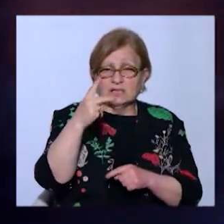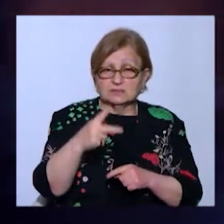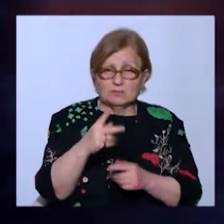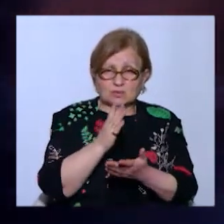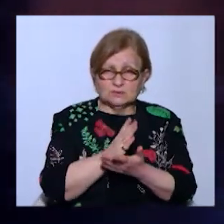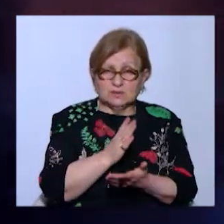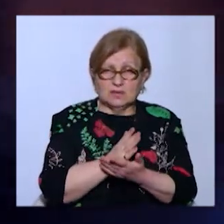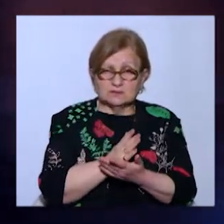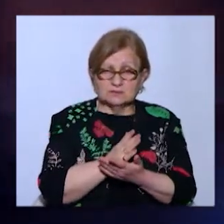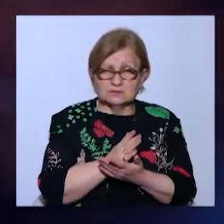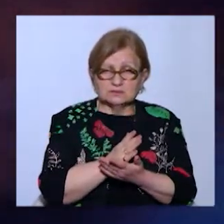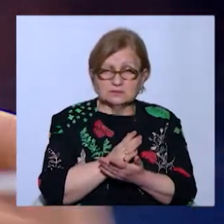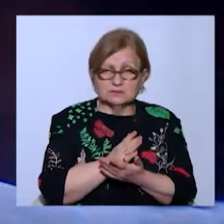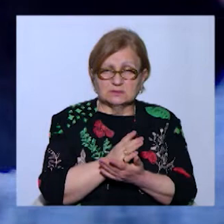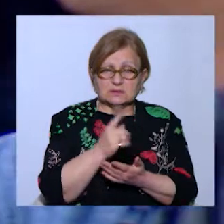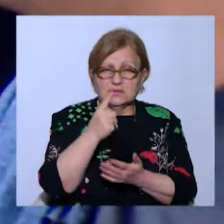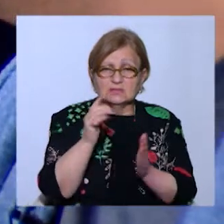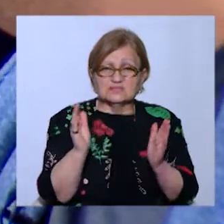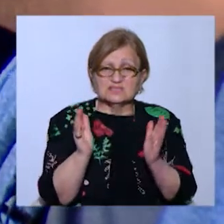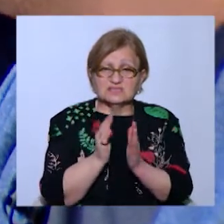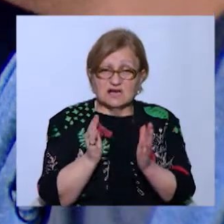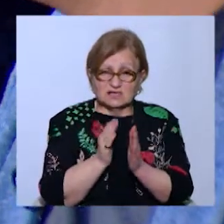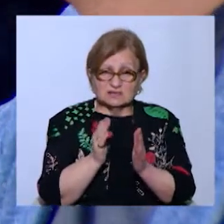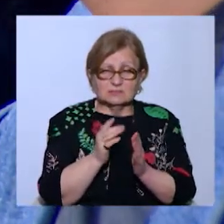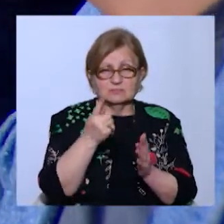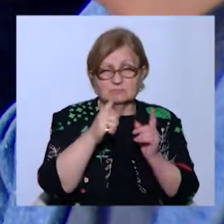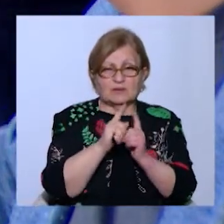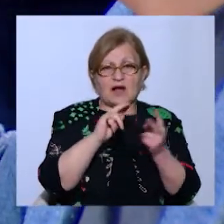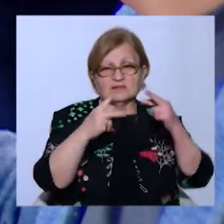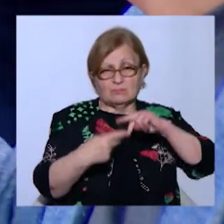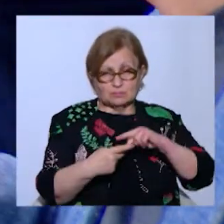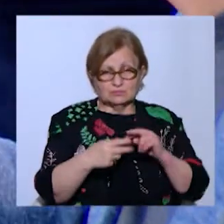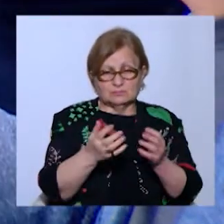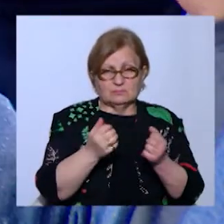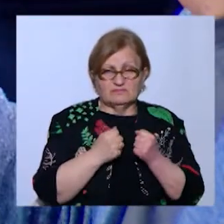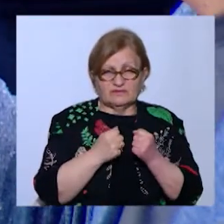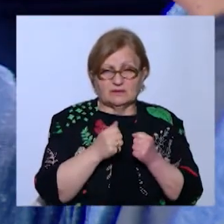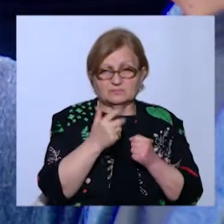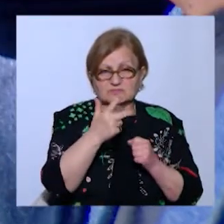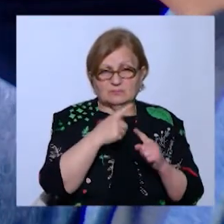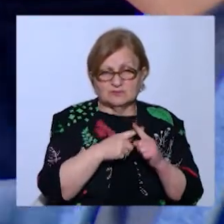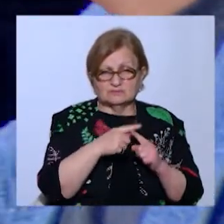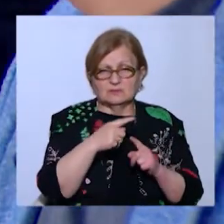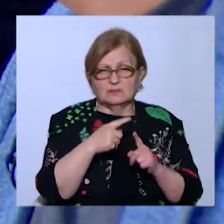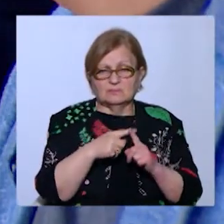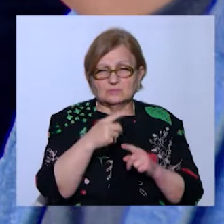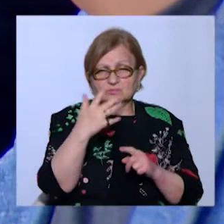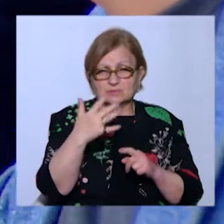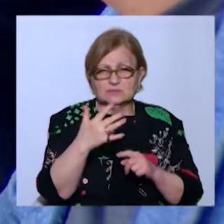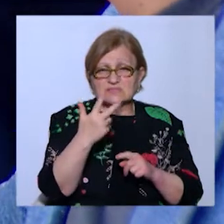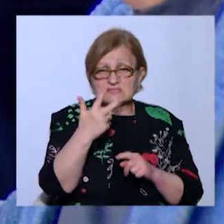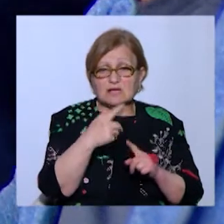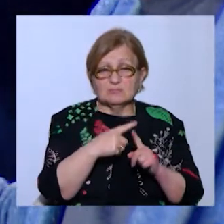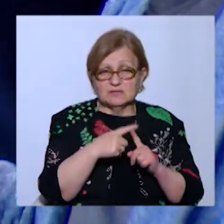არის 1-ზე ნაკლები ფუძე, უტოლობის ნიშანი გადაბრუნდება და მიიღება მეტია მინუს 2-ზე. ანუ